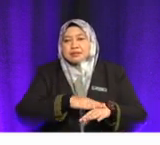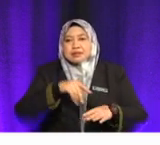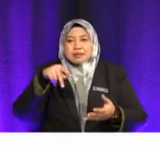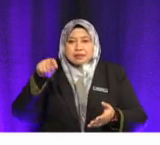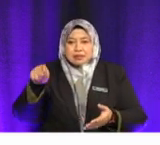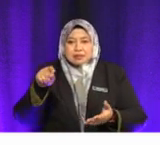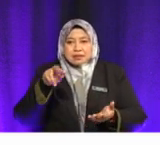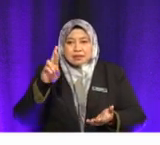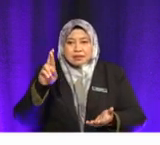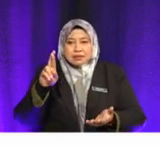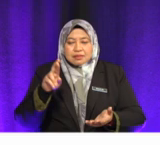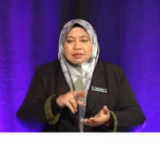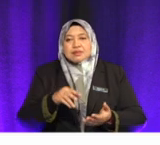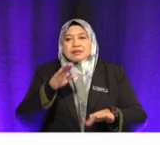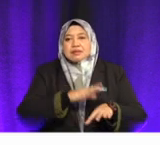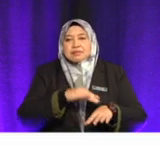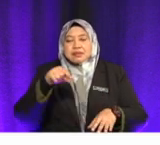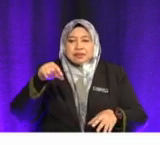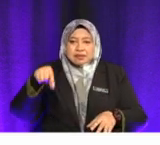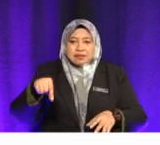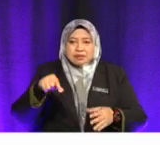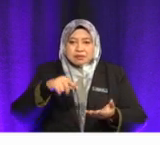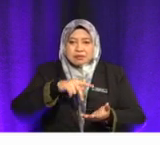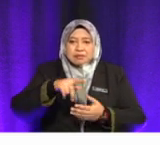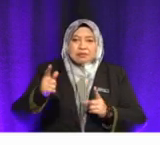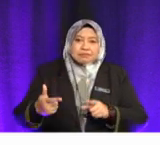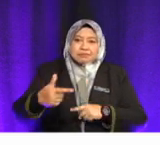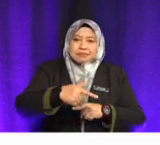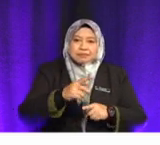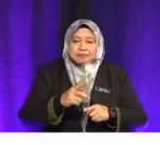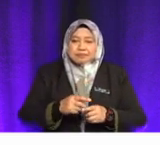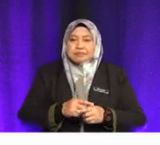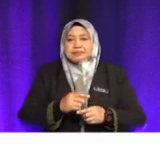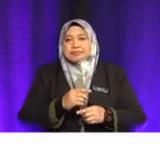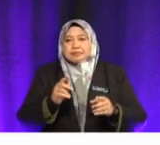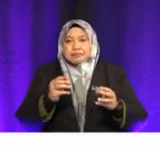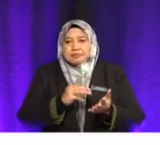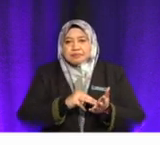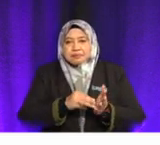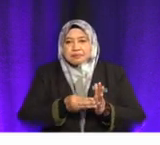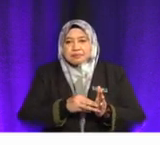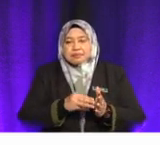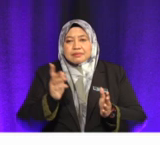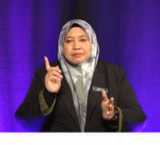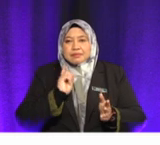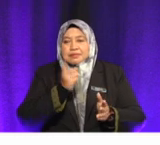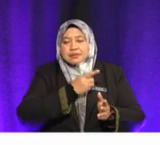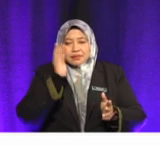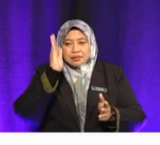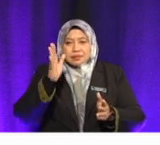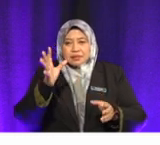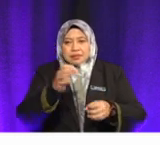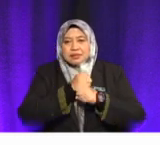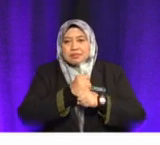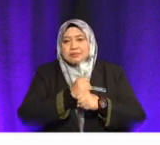pada Q kita lekukan dan juga pada es maka kita akan dapat satu garis lurus yang